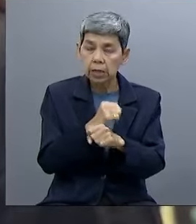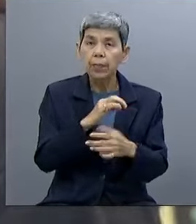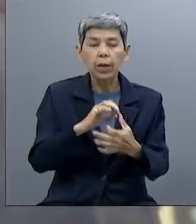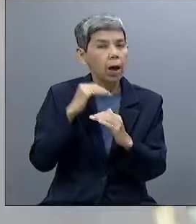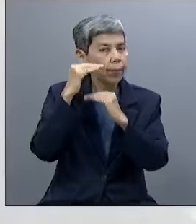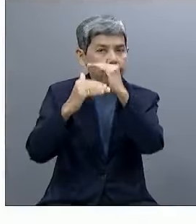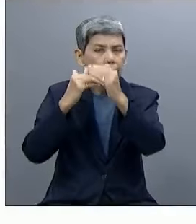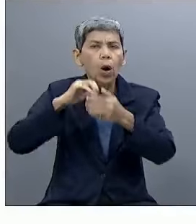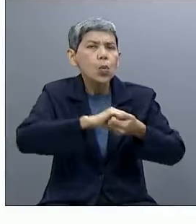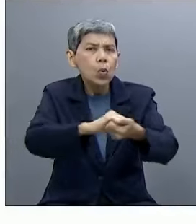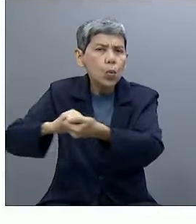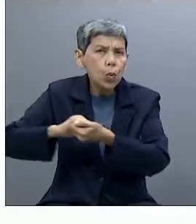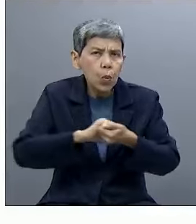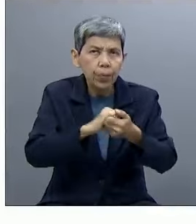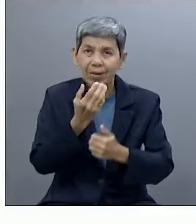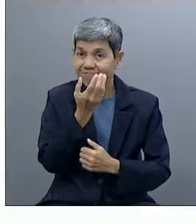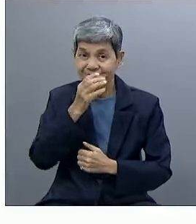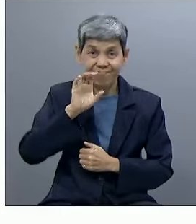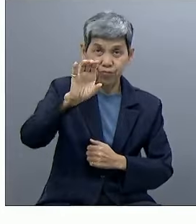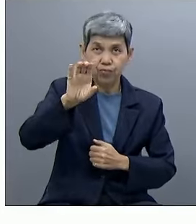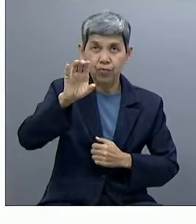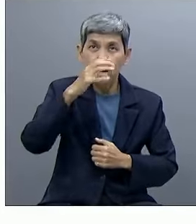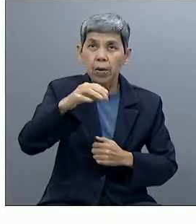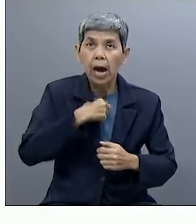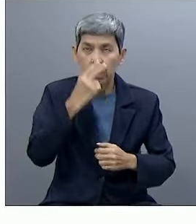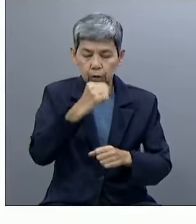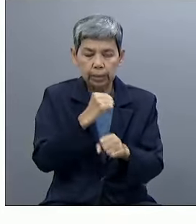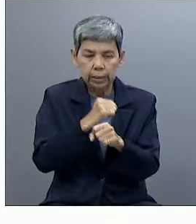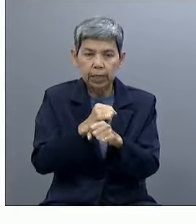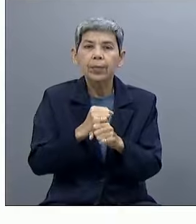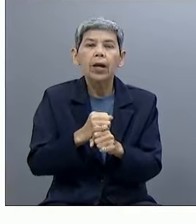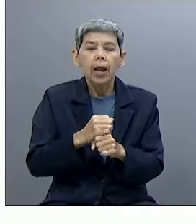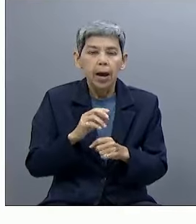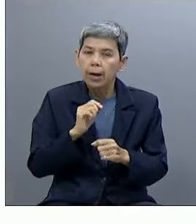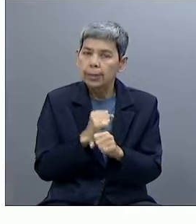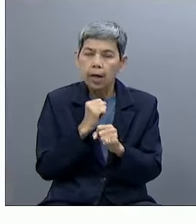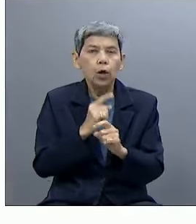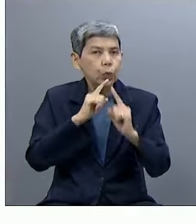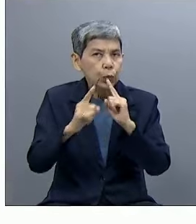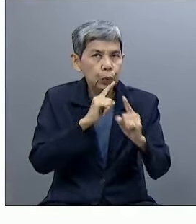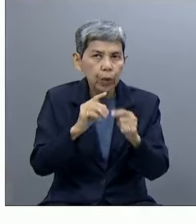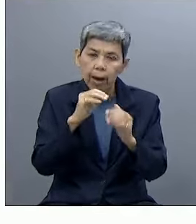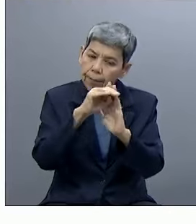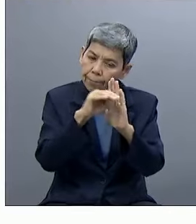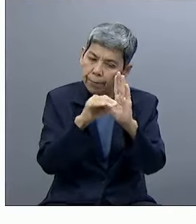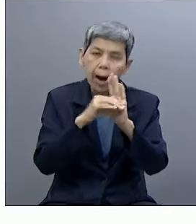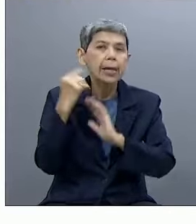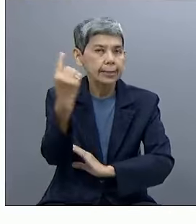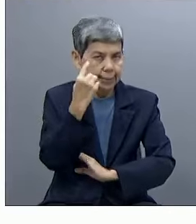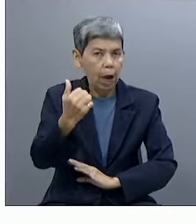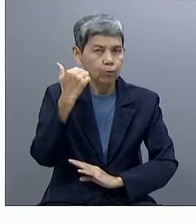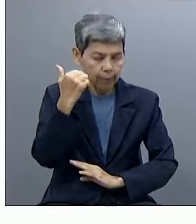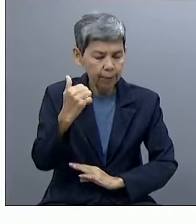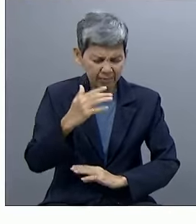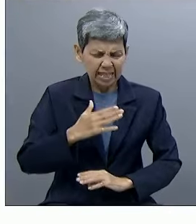างร่วมมือกันเรามีเพจหลักก็คือไปปึกป้าสามารถอินบ็อกซ์เสร็จปุ๊บเราก็แนะนำเนาะพอแนะนำก็สามารถมาเที่ยวได้เลยค่ะจริงๆเ